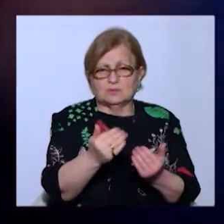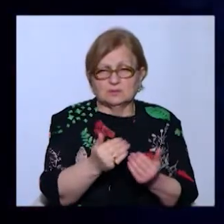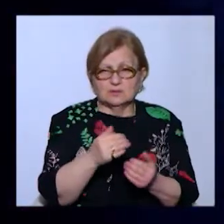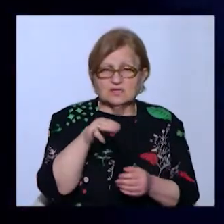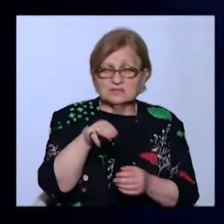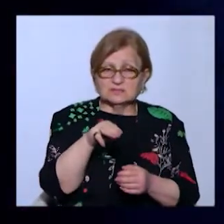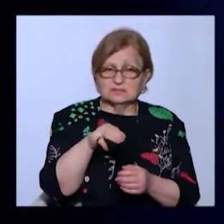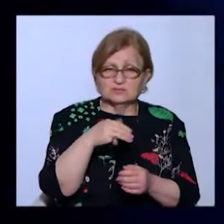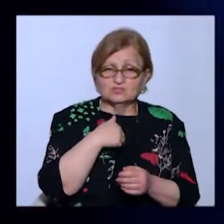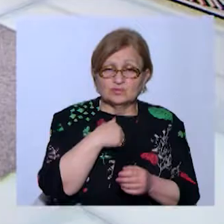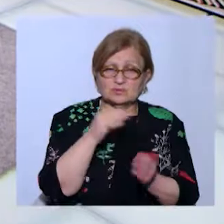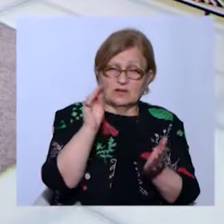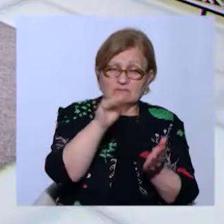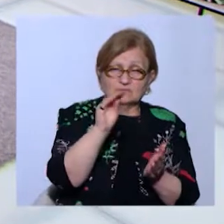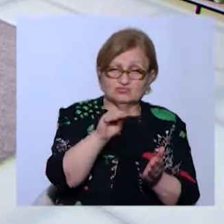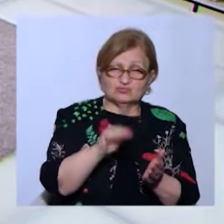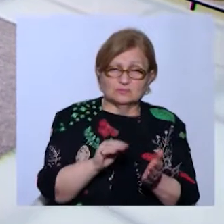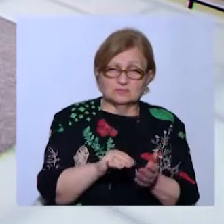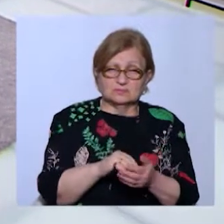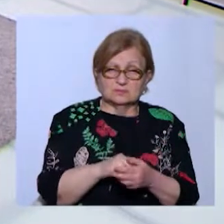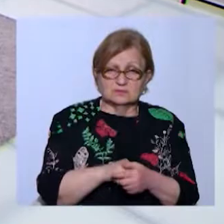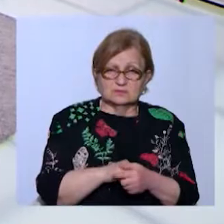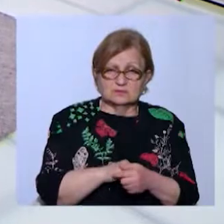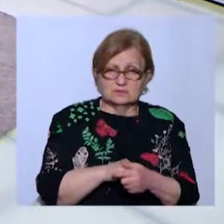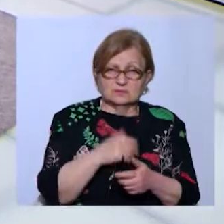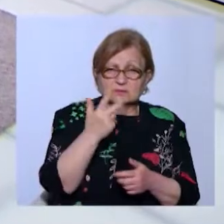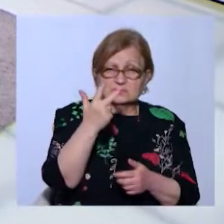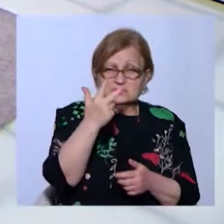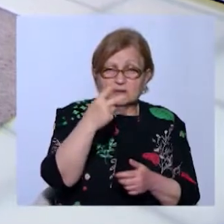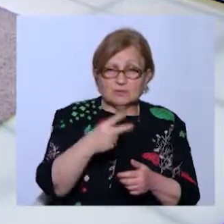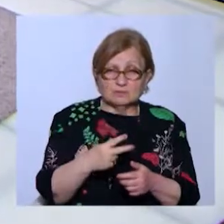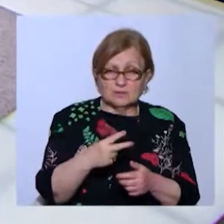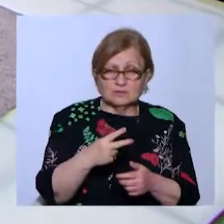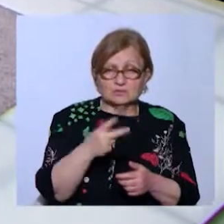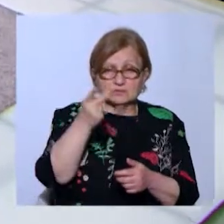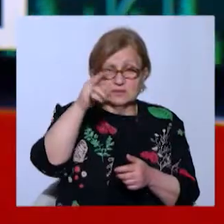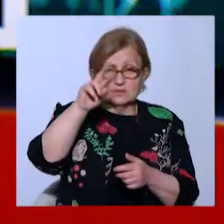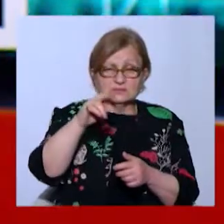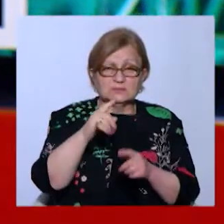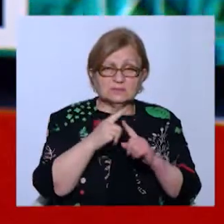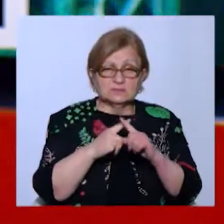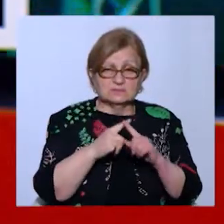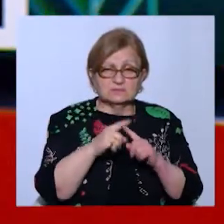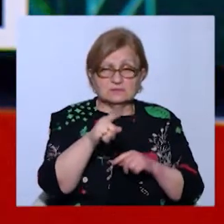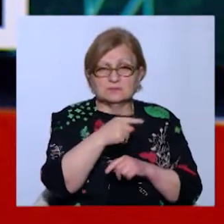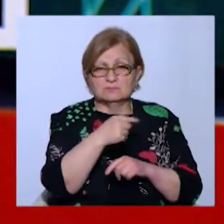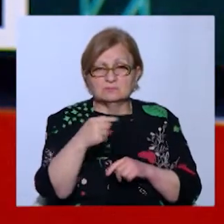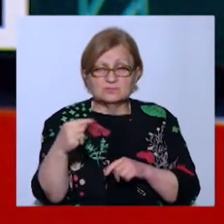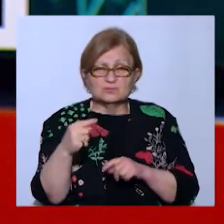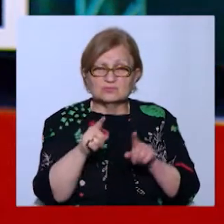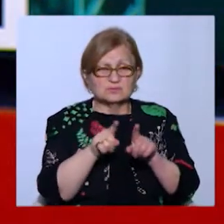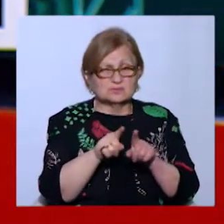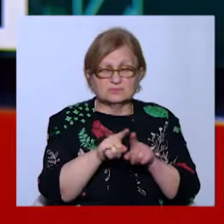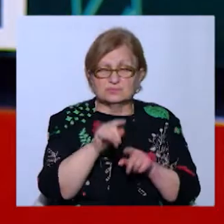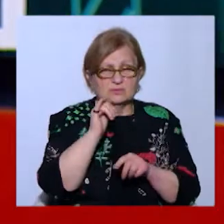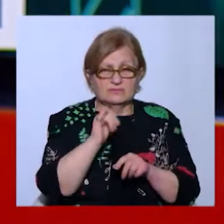ტეთი ჩვენ აღვნიშნეთ 3 მეორედი ხარისხად x-ი, ანუ იგი მინუს 1-ის ტოლი ვერ გახდება,